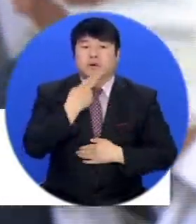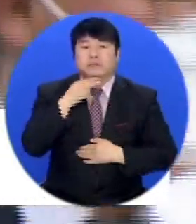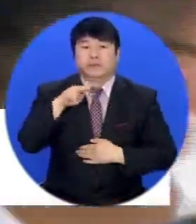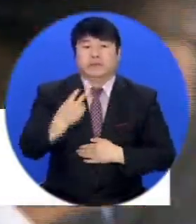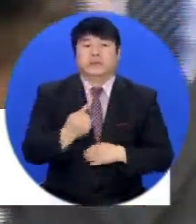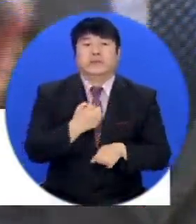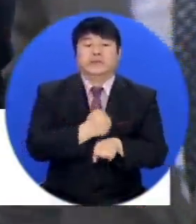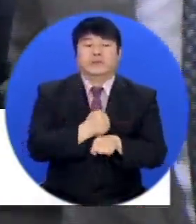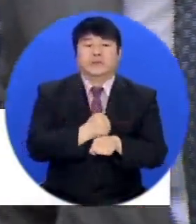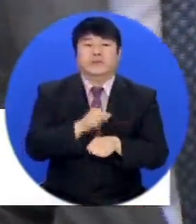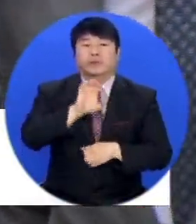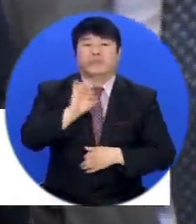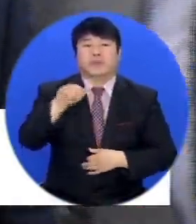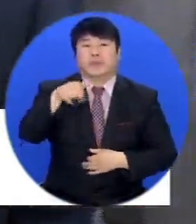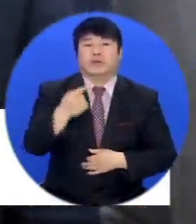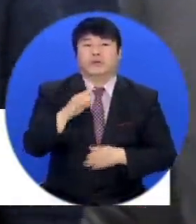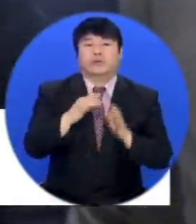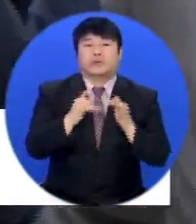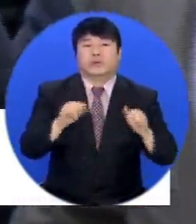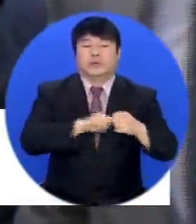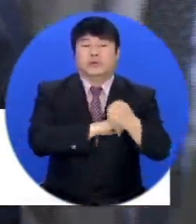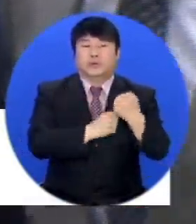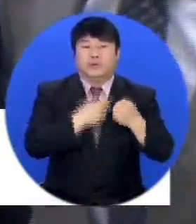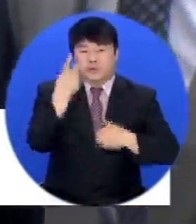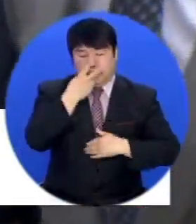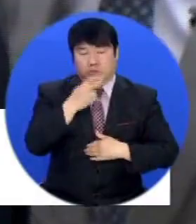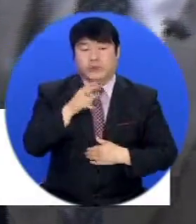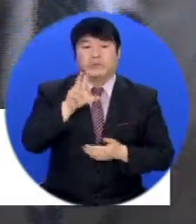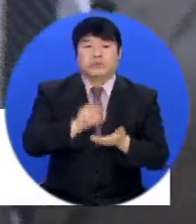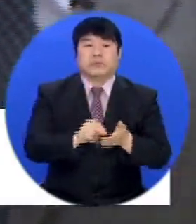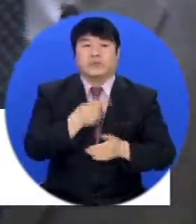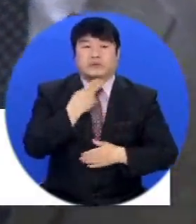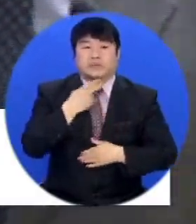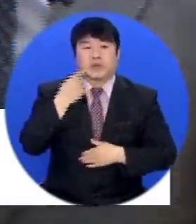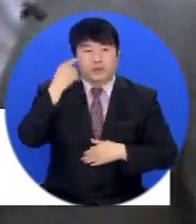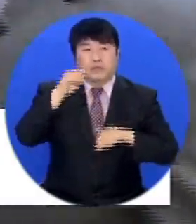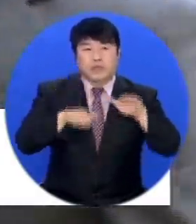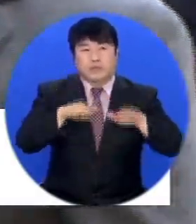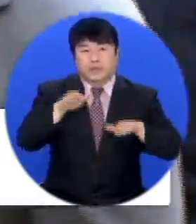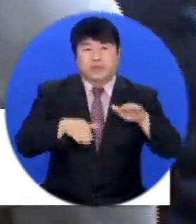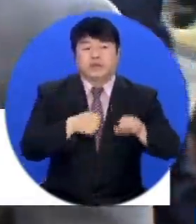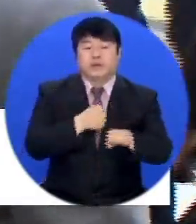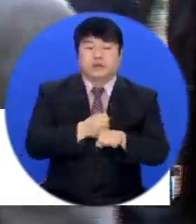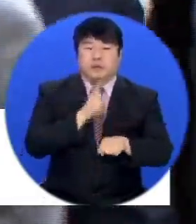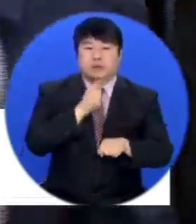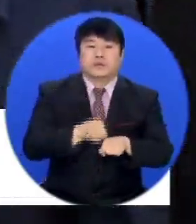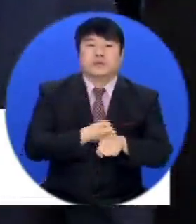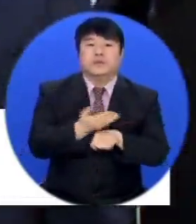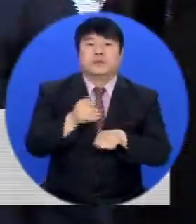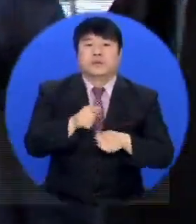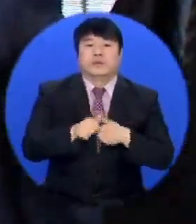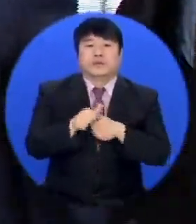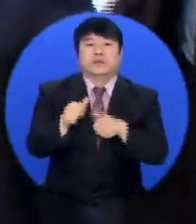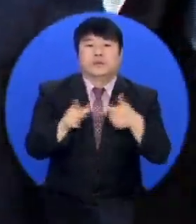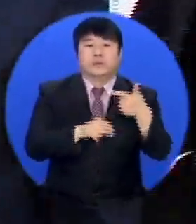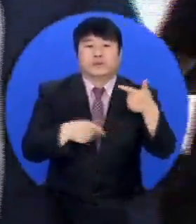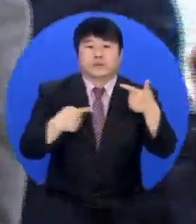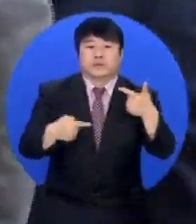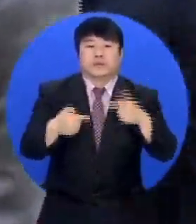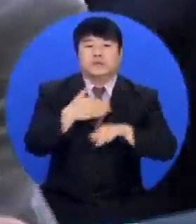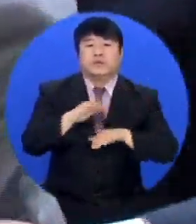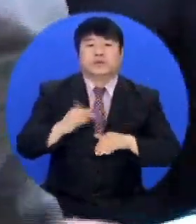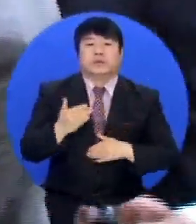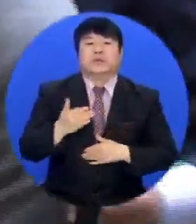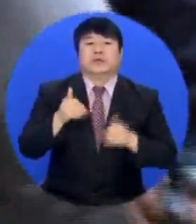허가하더라도 피고인의 권리 보호에 지장이 없다고 판단한 것으로 전해졌습니다. 이에 따라 다음 달 1일로